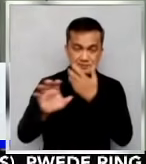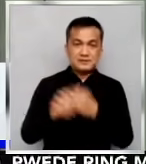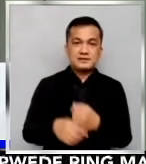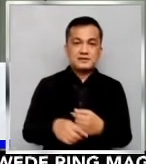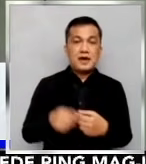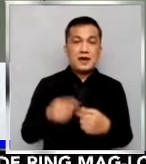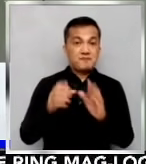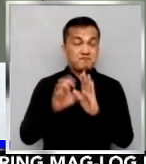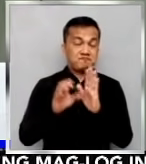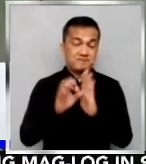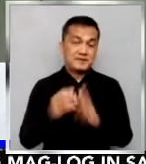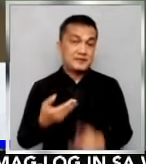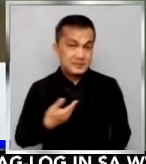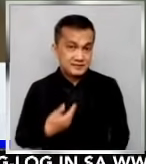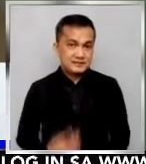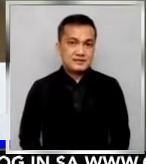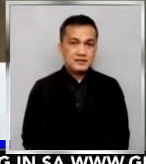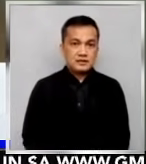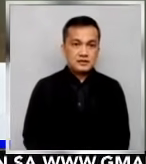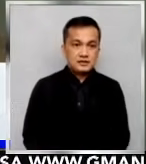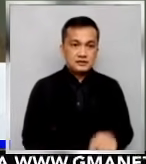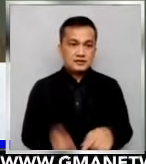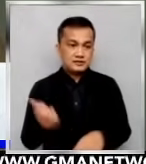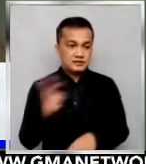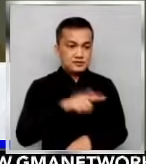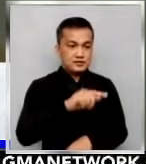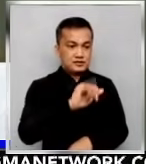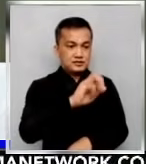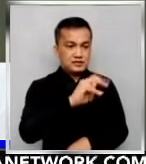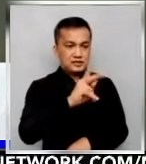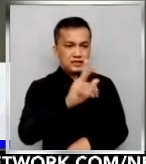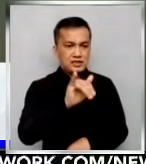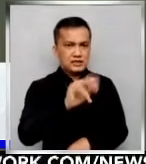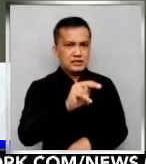and Miss Jenilyn's character, which is Angela. So yun,